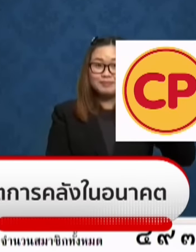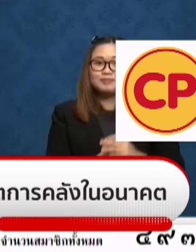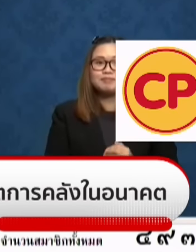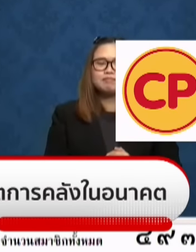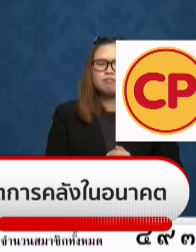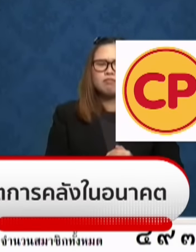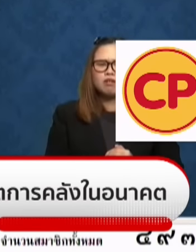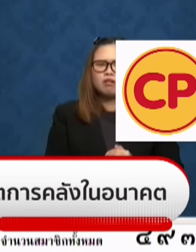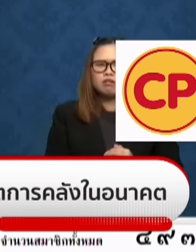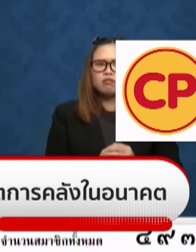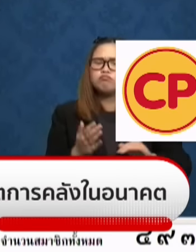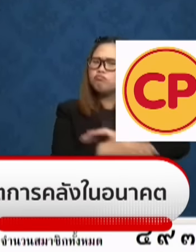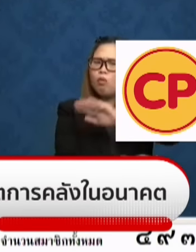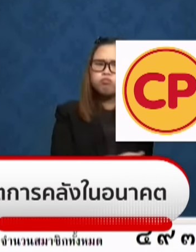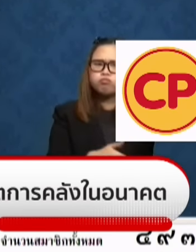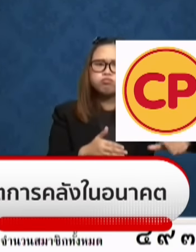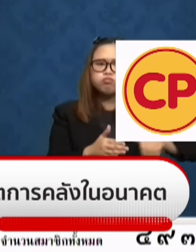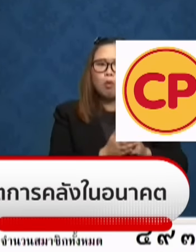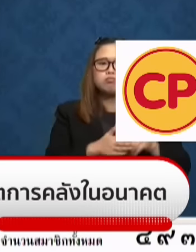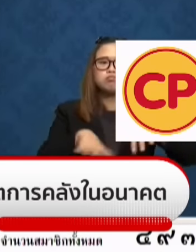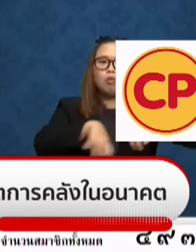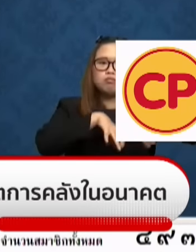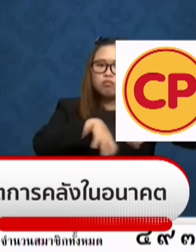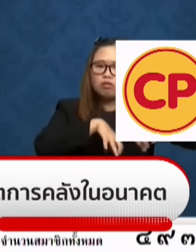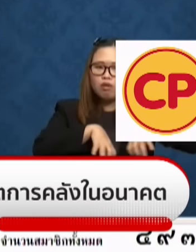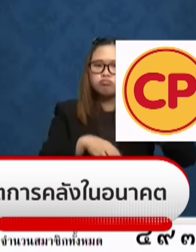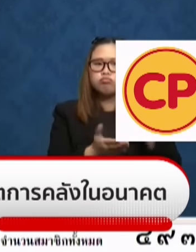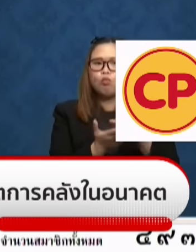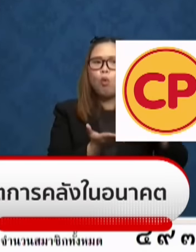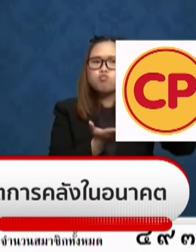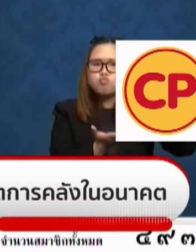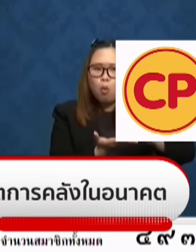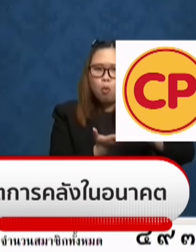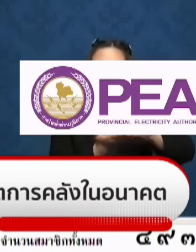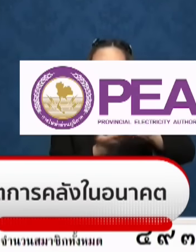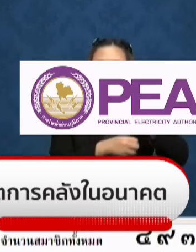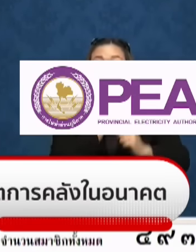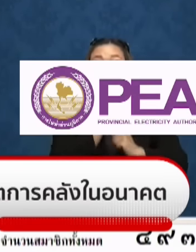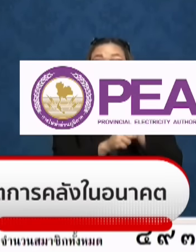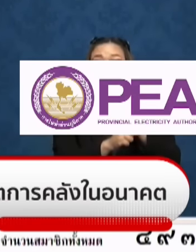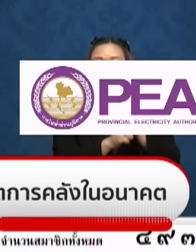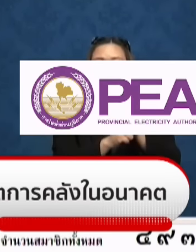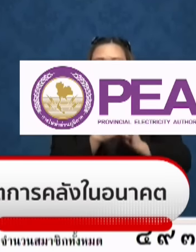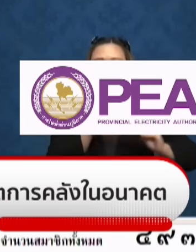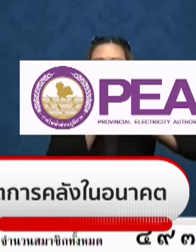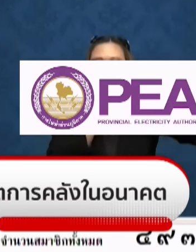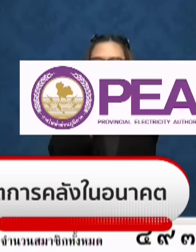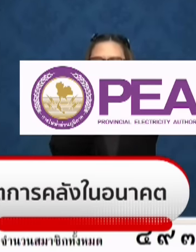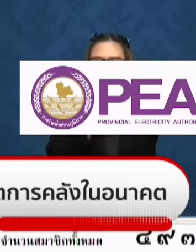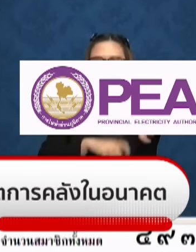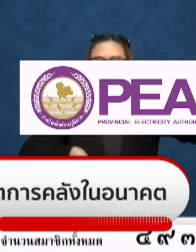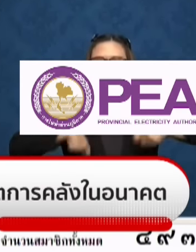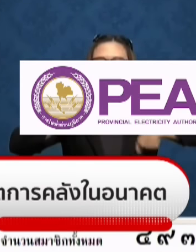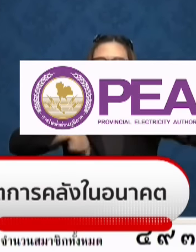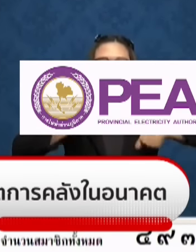ต้องจัดทำงบประมาณรายจ่ายประจำปีแบบไม่เพิ่มวงเงินรายจ่ายอีก